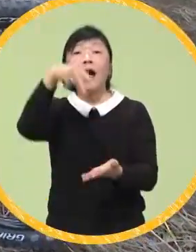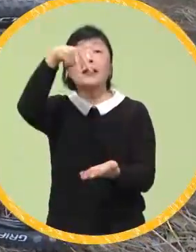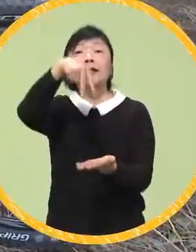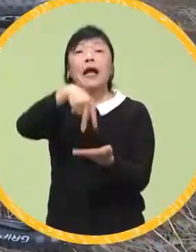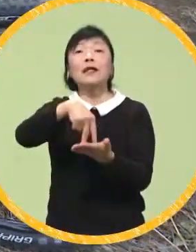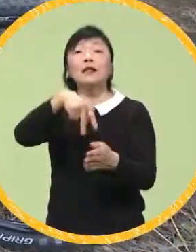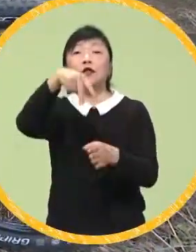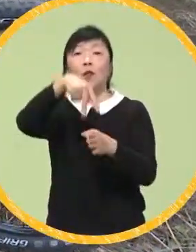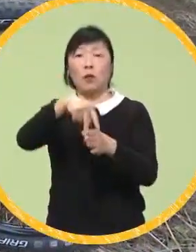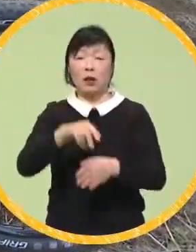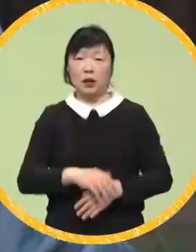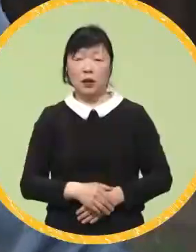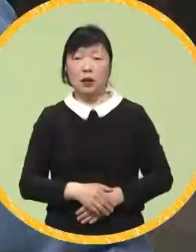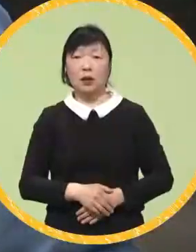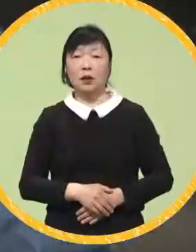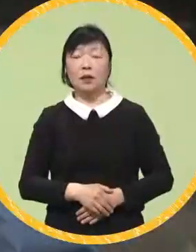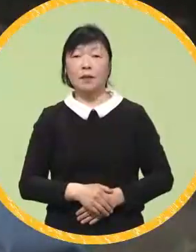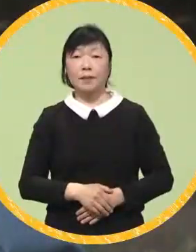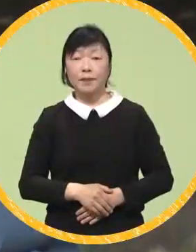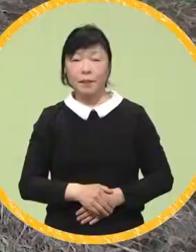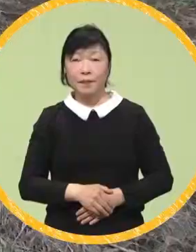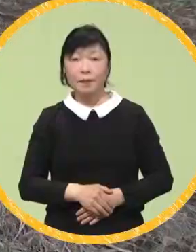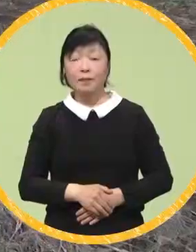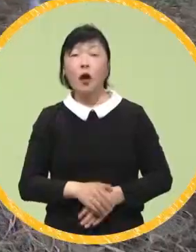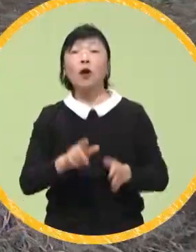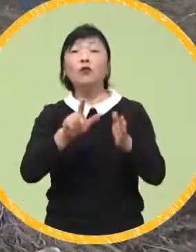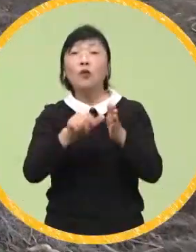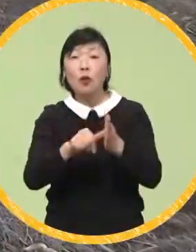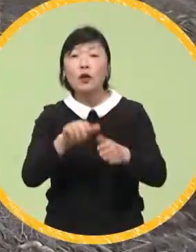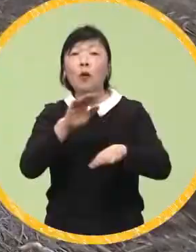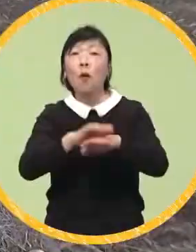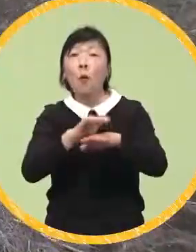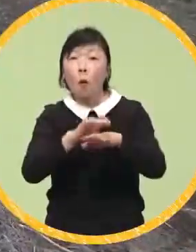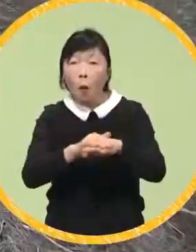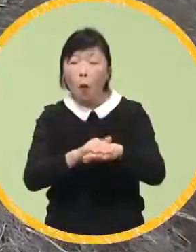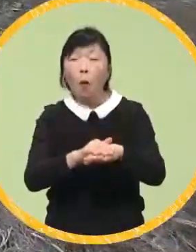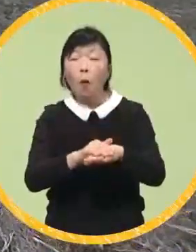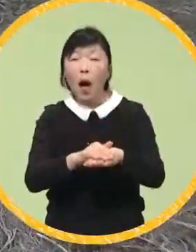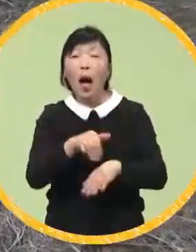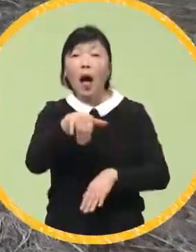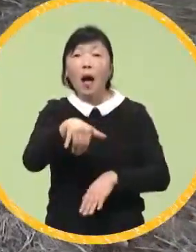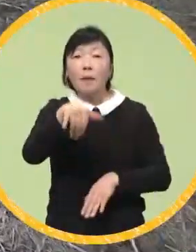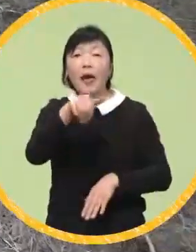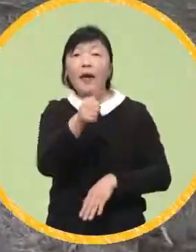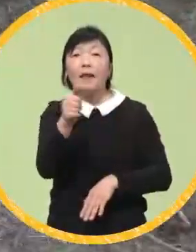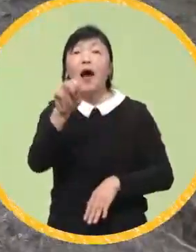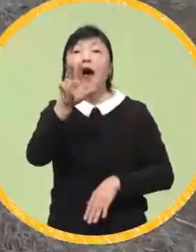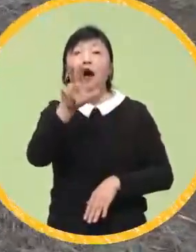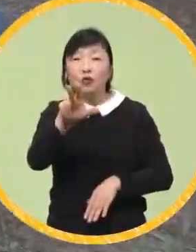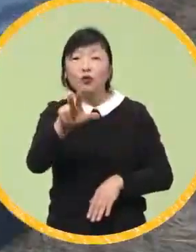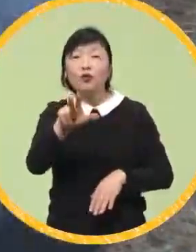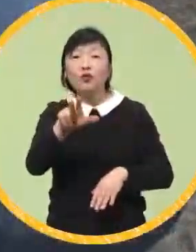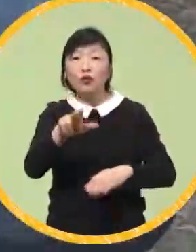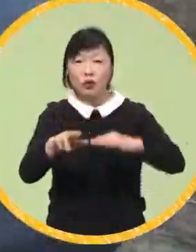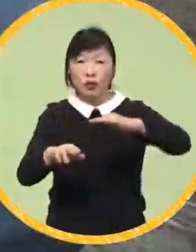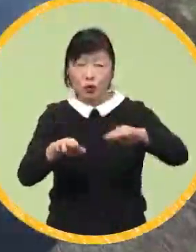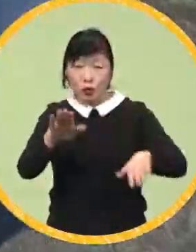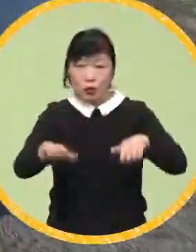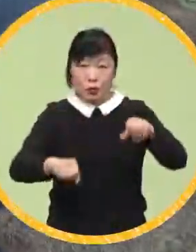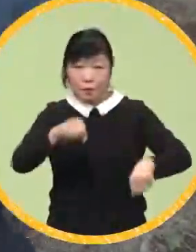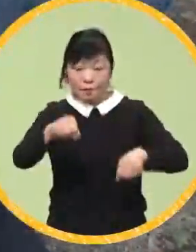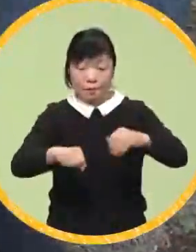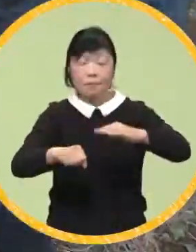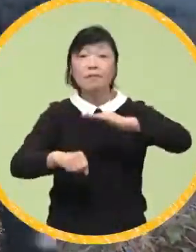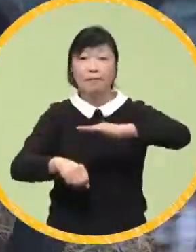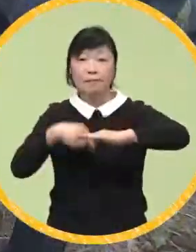ましたはいお願いしましたしまーすまず立ち乗りするときなんですけれどもいペダルの位置から入りますペダルの